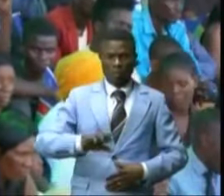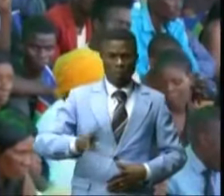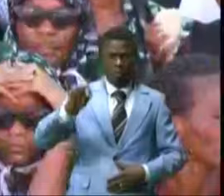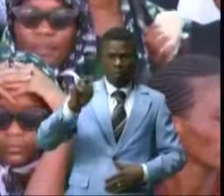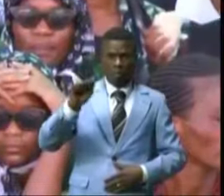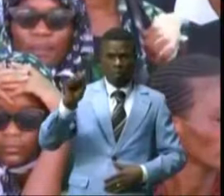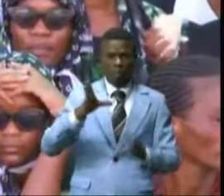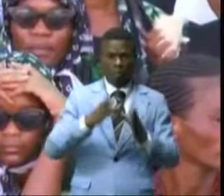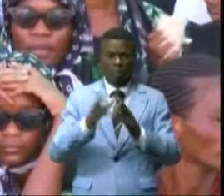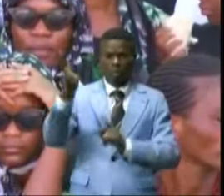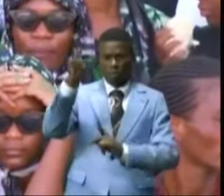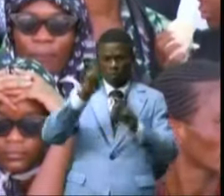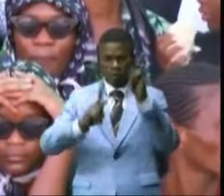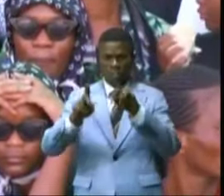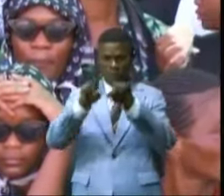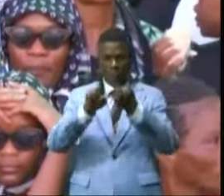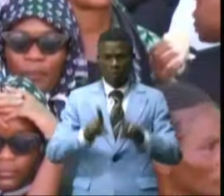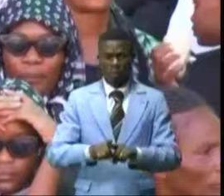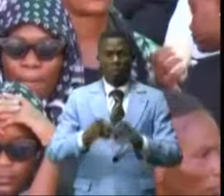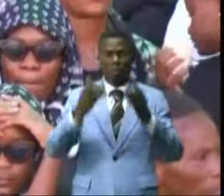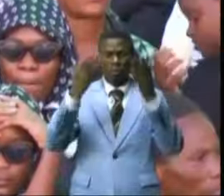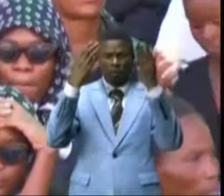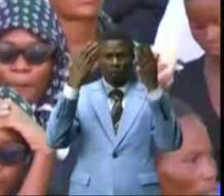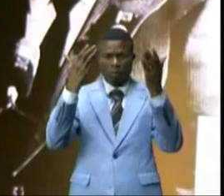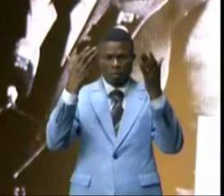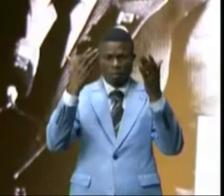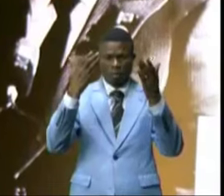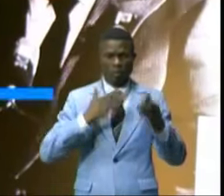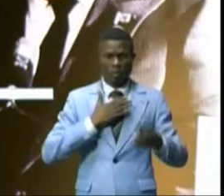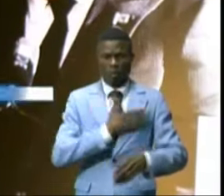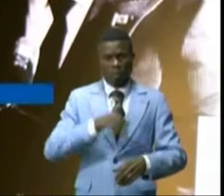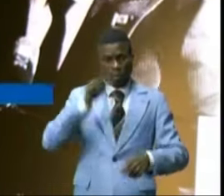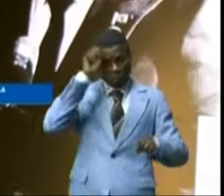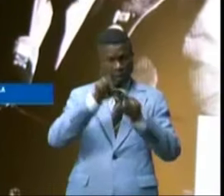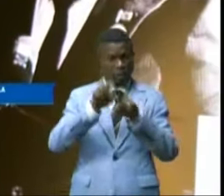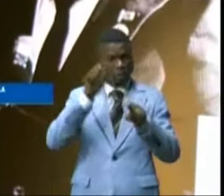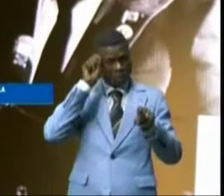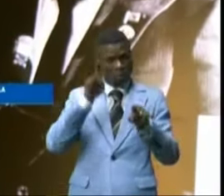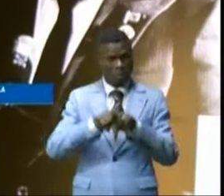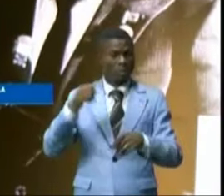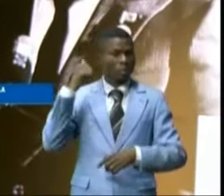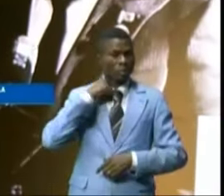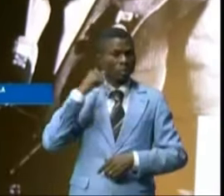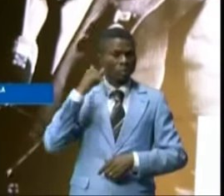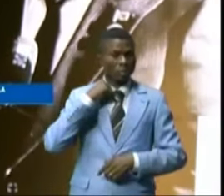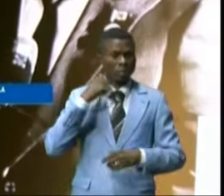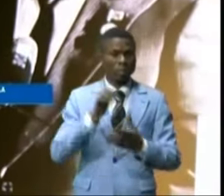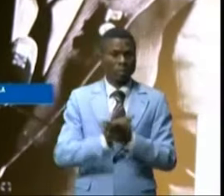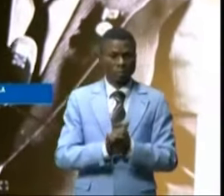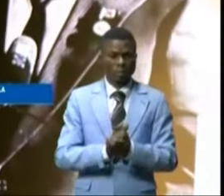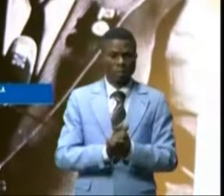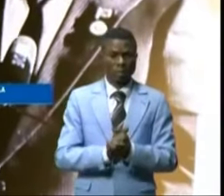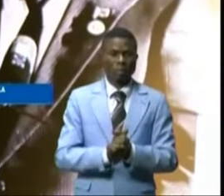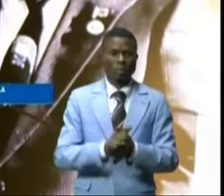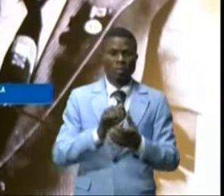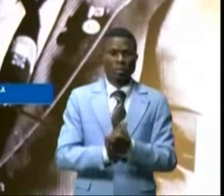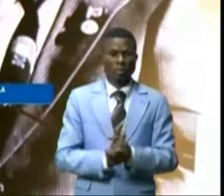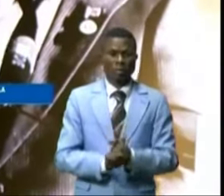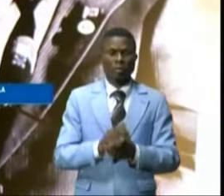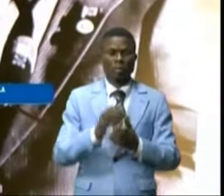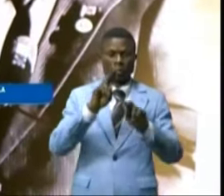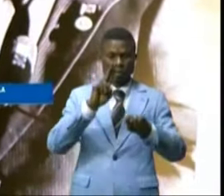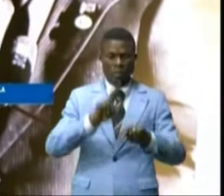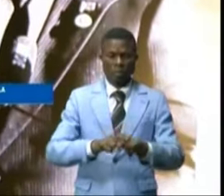peuple. Puisses-tu, cher frère, docteur Hage Geingob, reposer